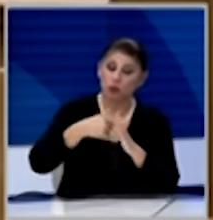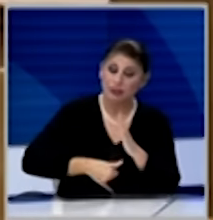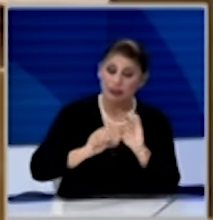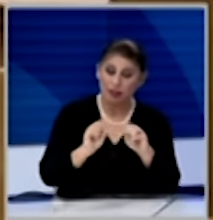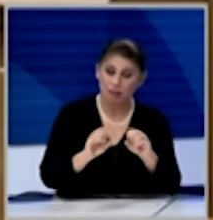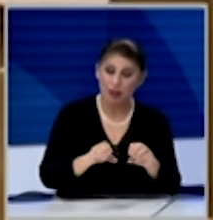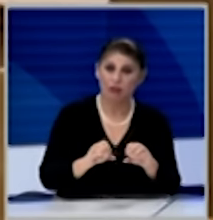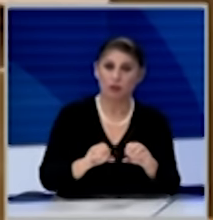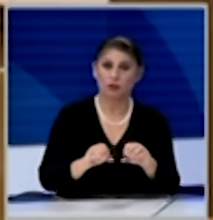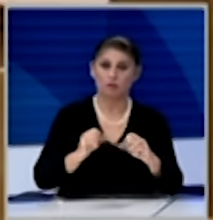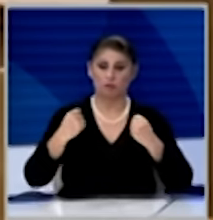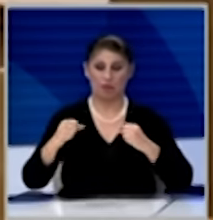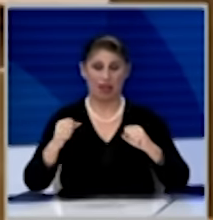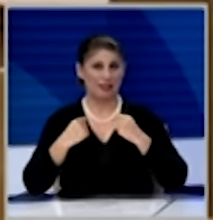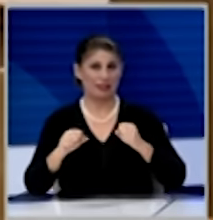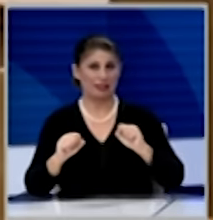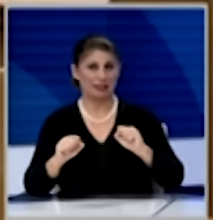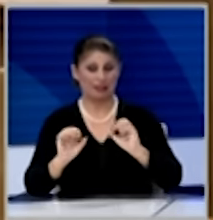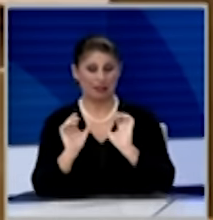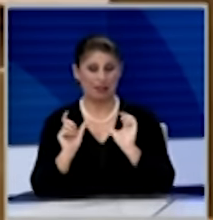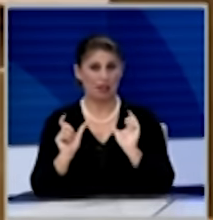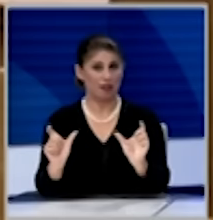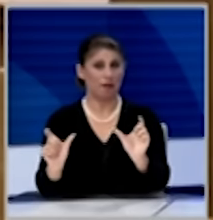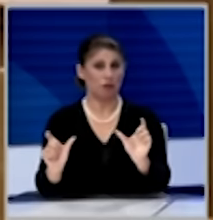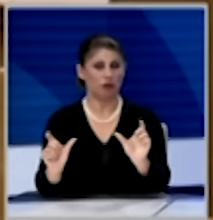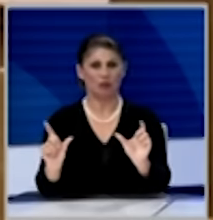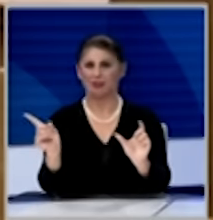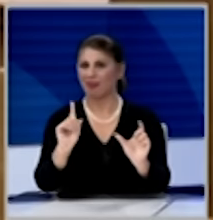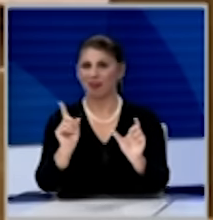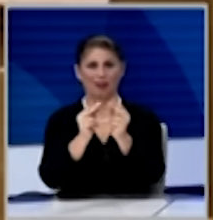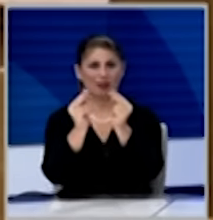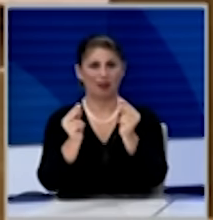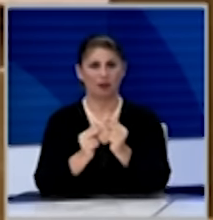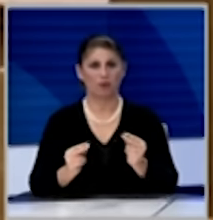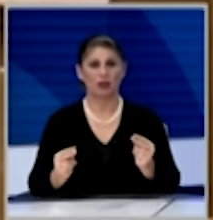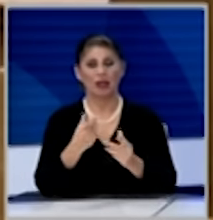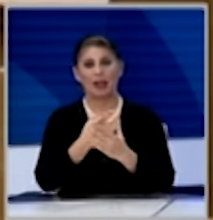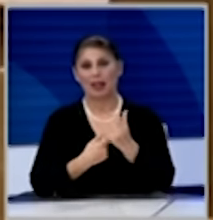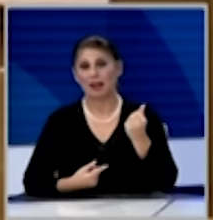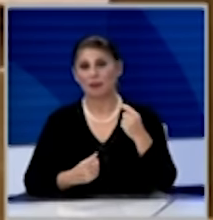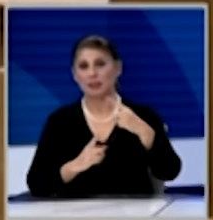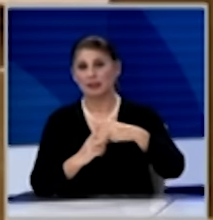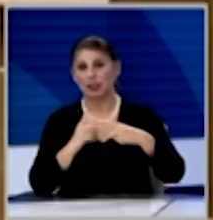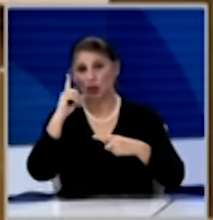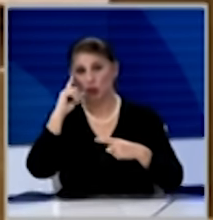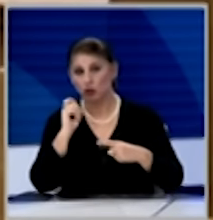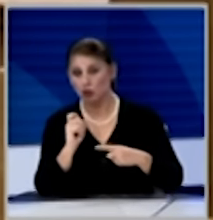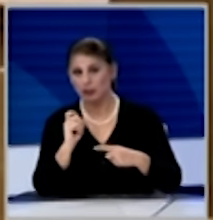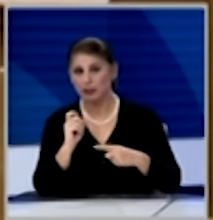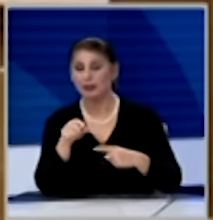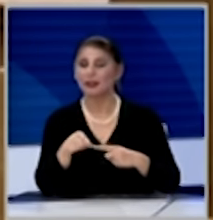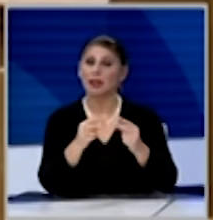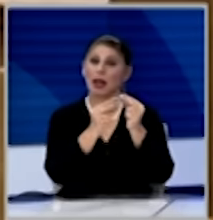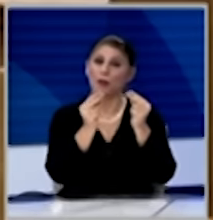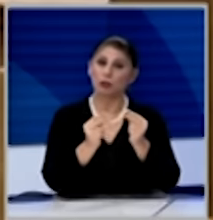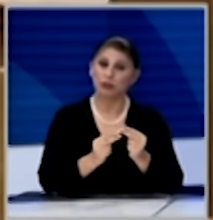εκπαίδευσης με ασκήσεις ετοιμότητας δεν είναι αποτέλεσμα έλλειψης τεχνογνωσίας